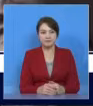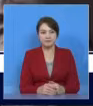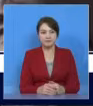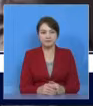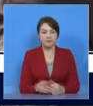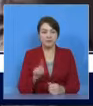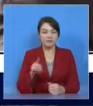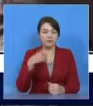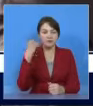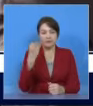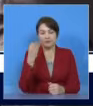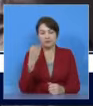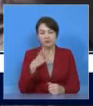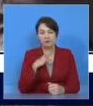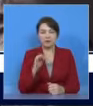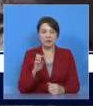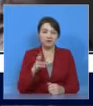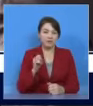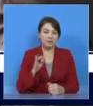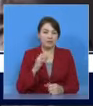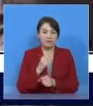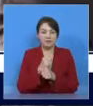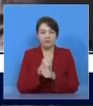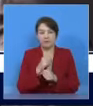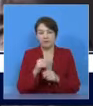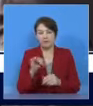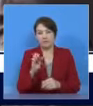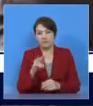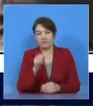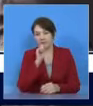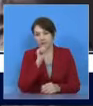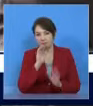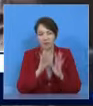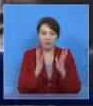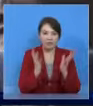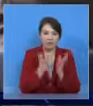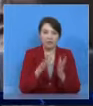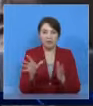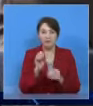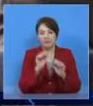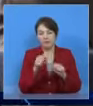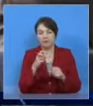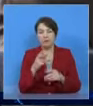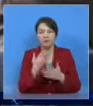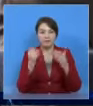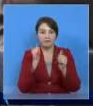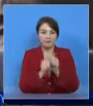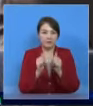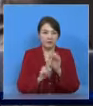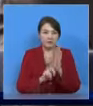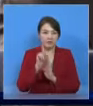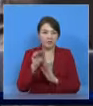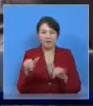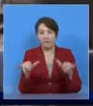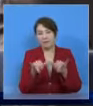те кто заинтересован во франчайзинге лан-проекте по производству пиццы и мороженого мы можем обеспечить всем необходимым в частности начинает